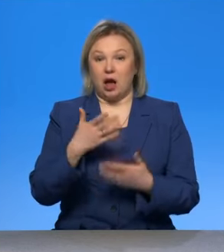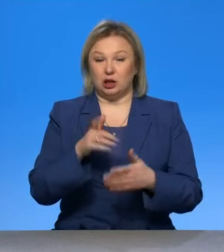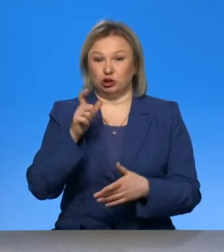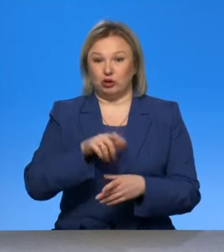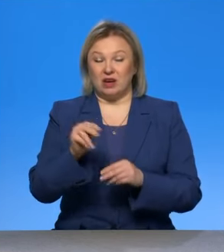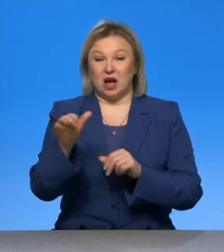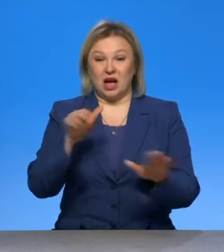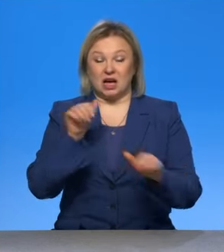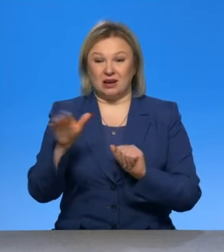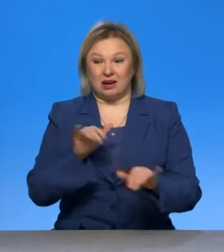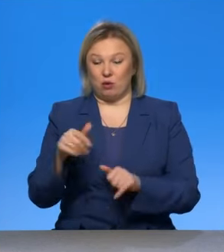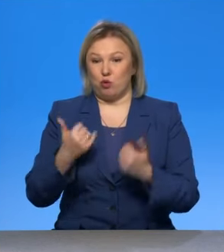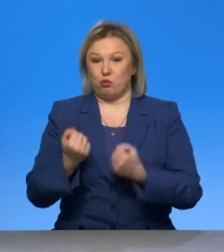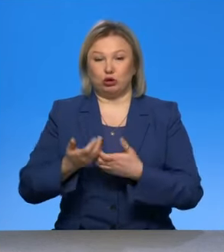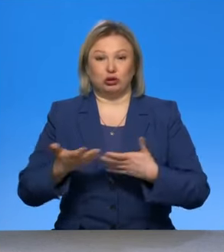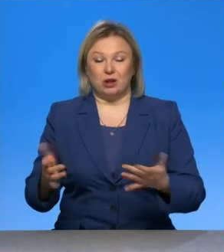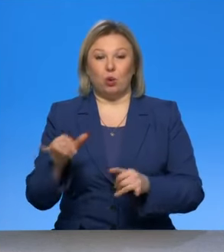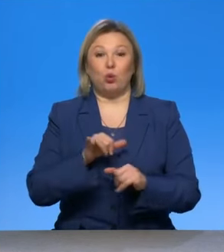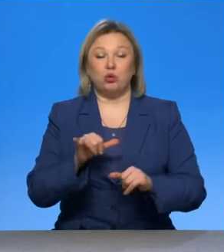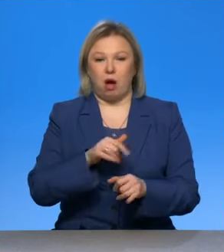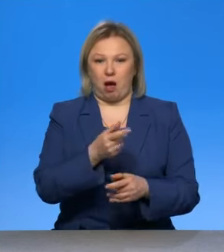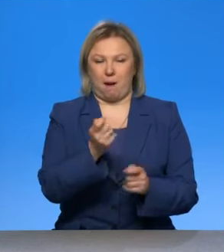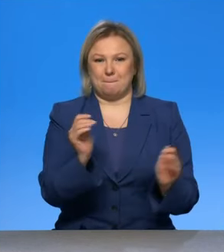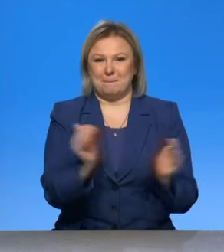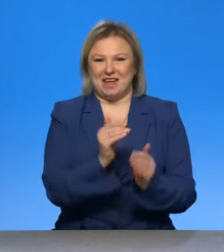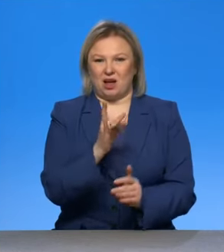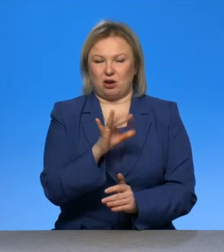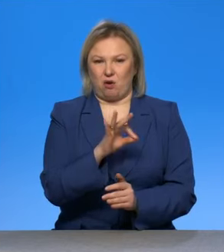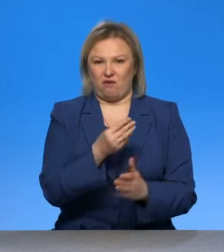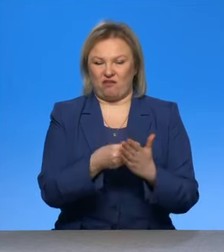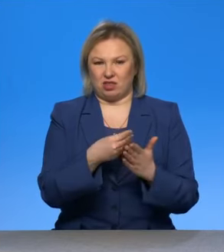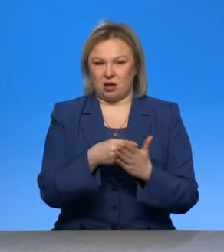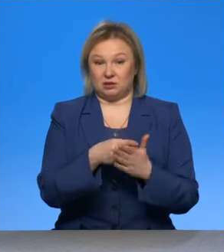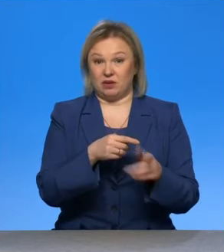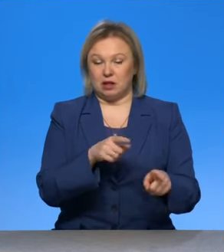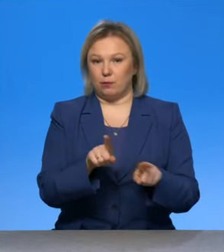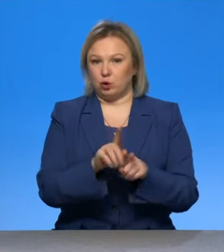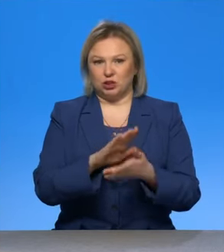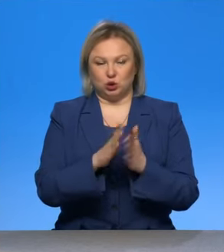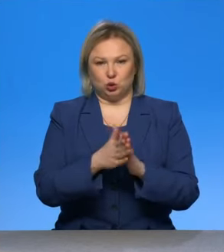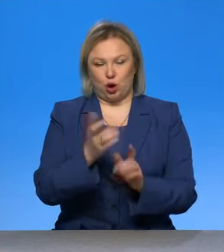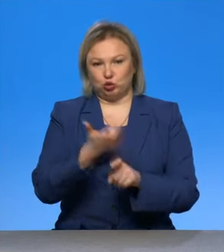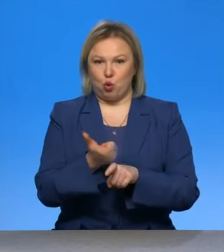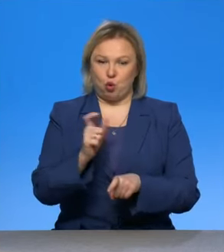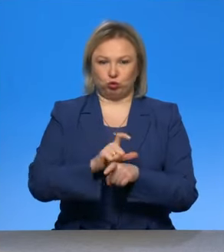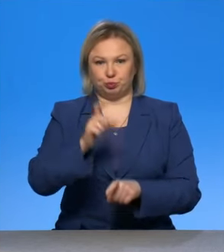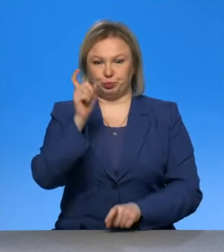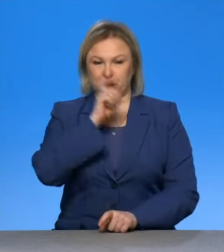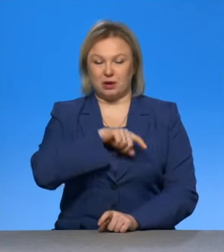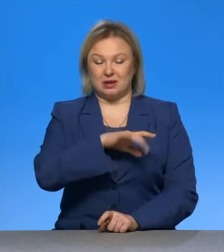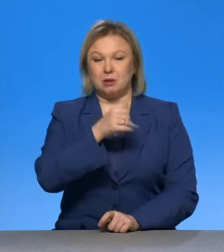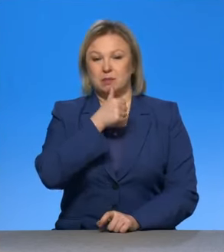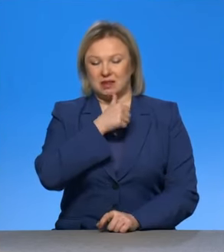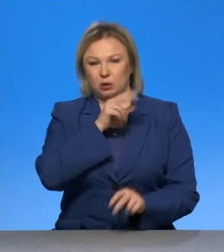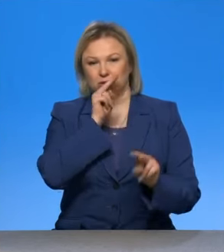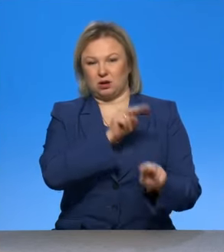куда? В микрофинансовую организацию. Точно. Вот там тоже ситуация очень нехорошая. Или пытаются их регулировать,